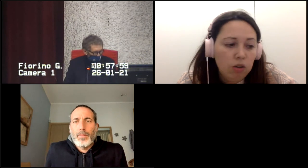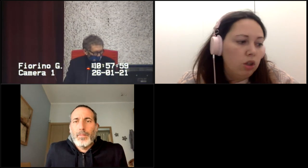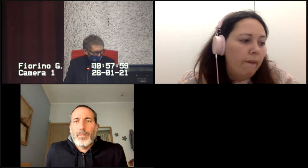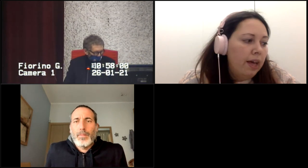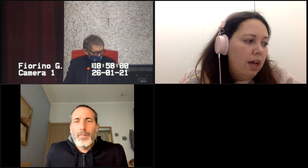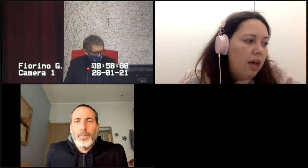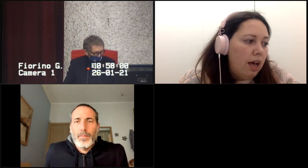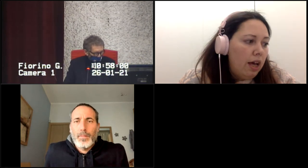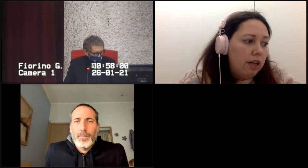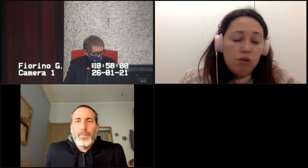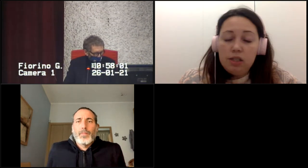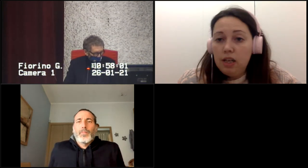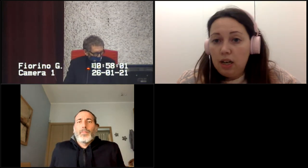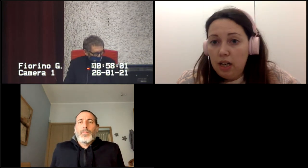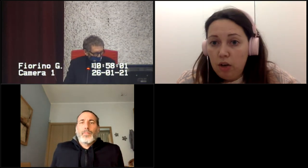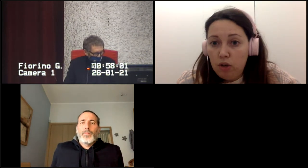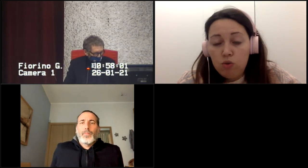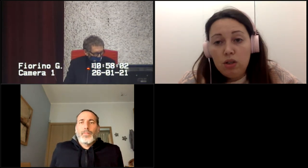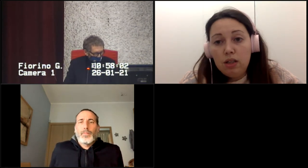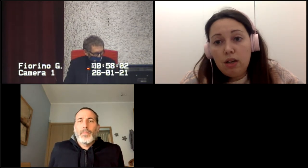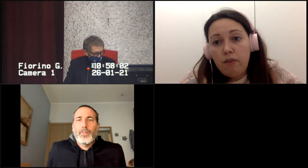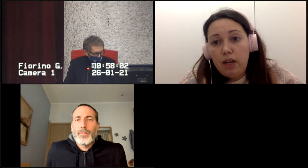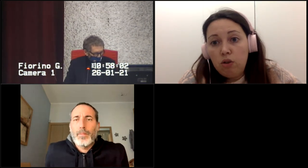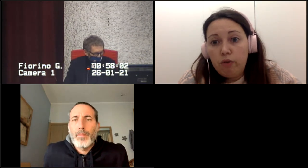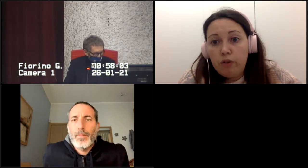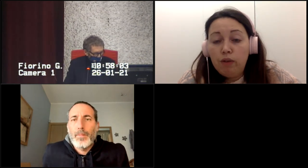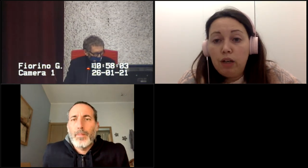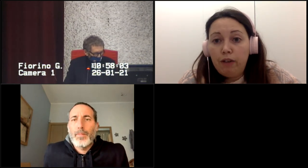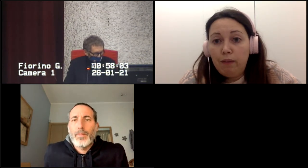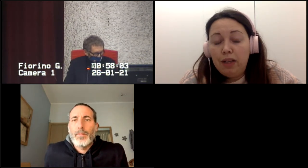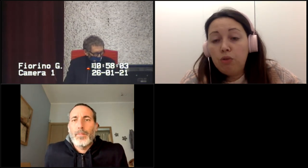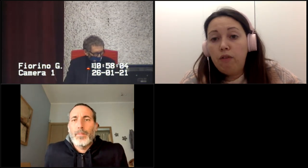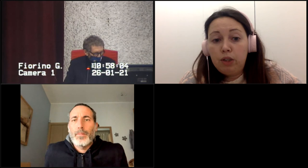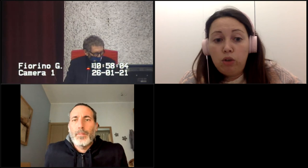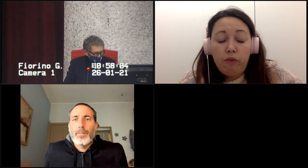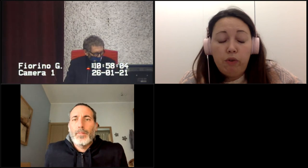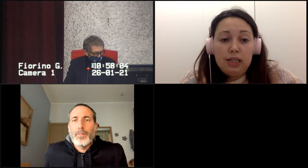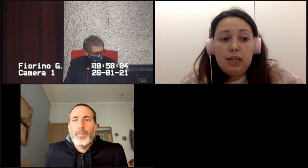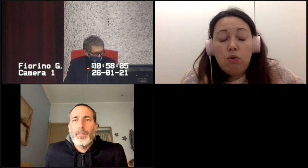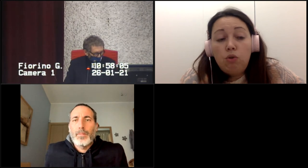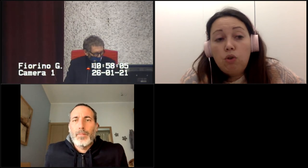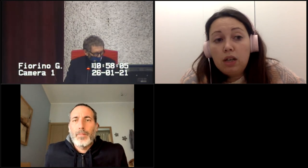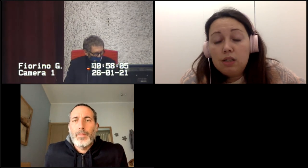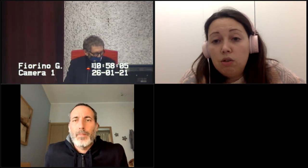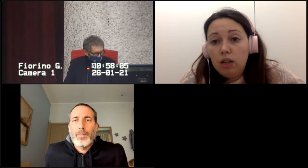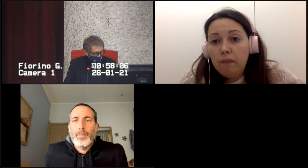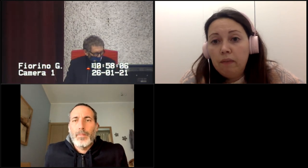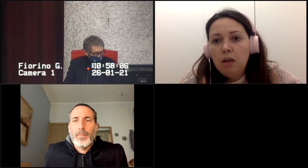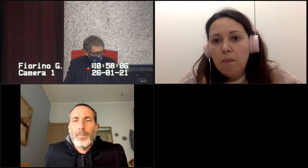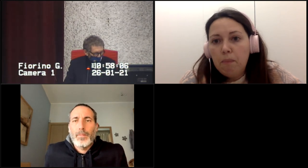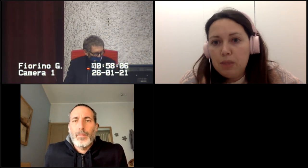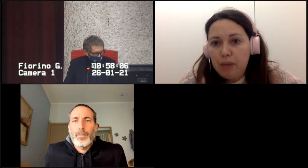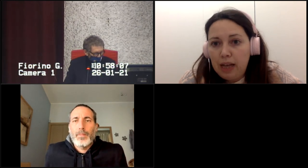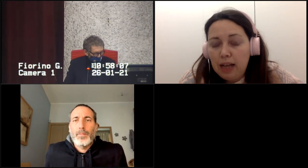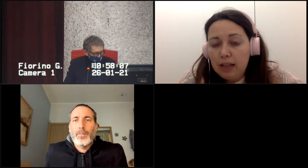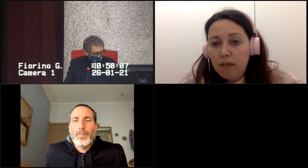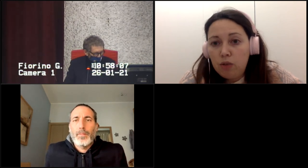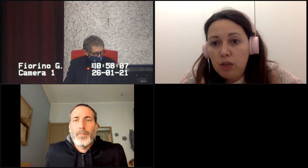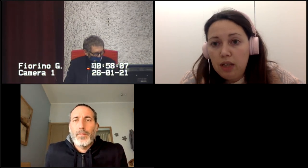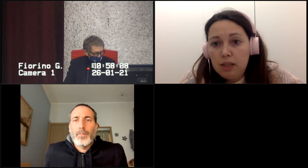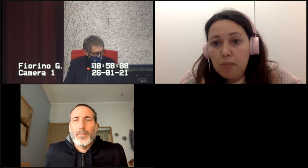discussa oggi. Il consigliere Leo nel suo intervento faceva riferimento al fatto che forse è stata un'occasione un